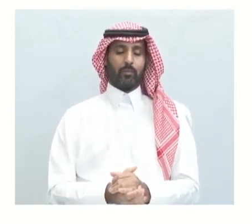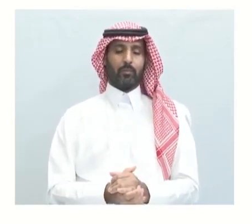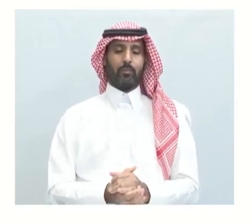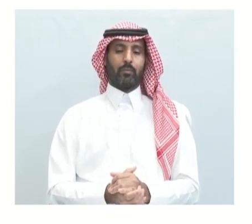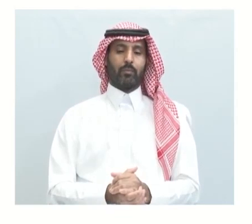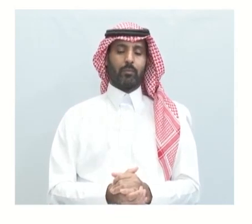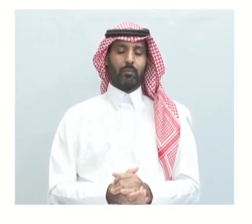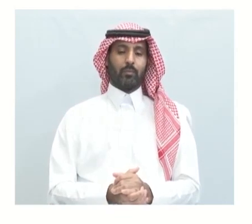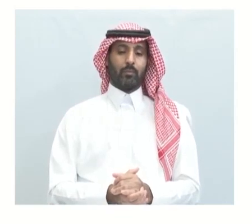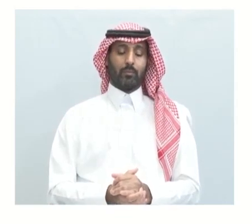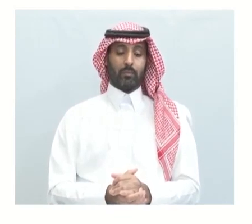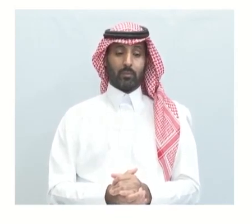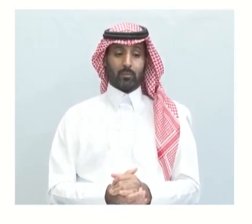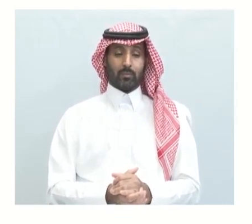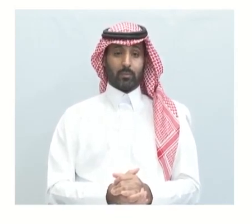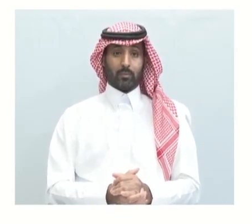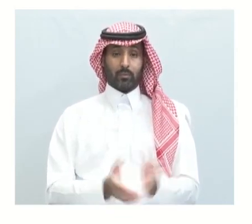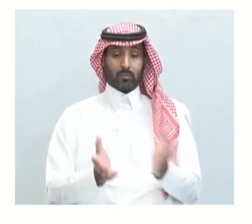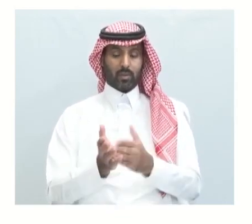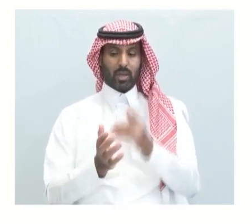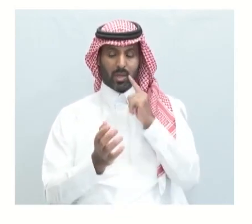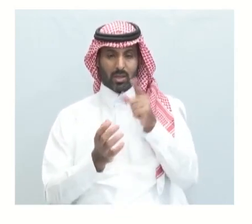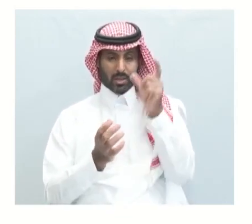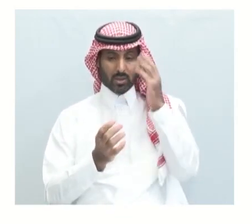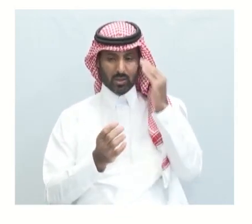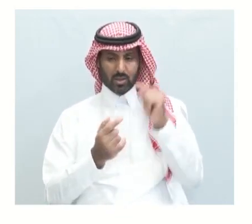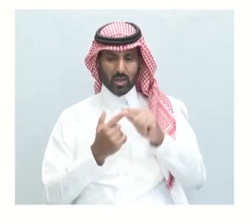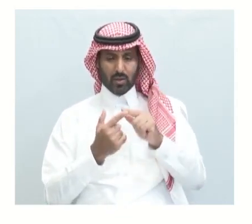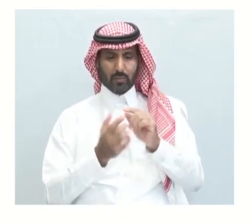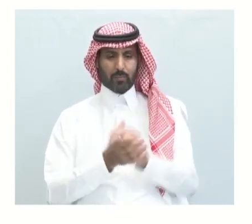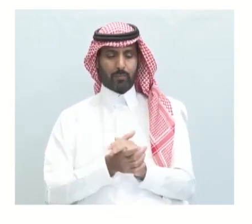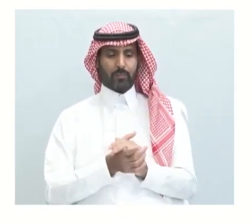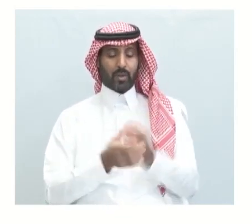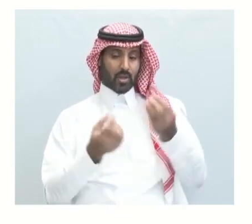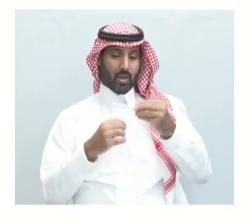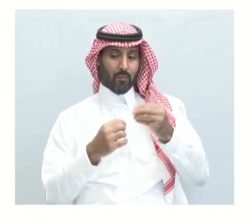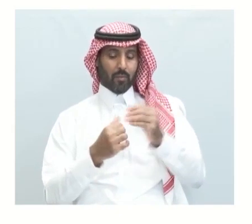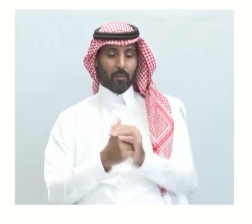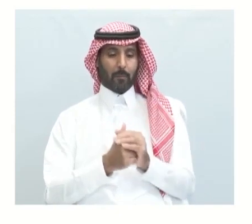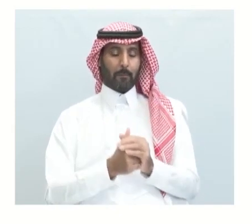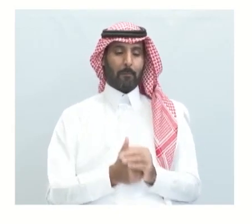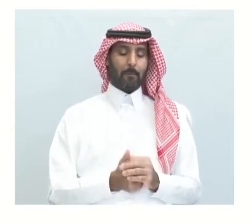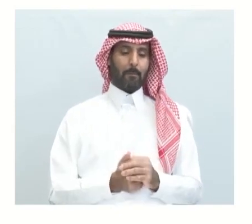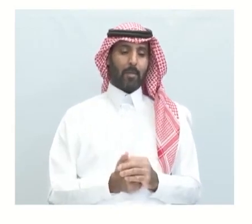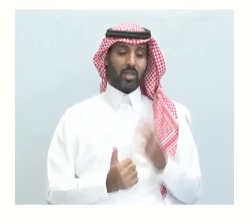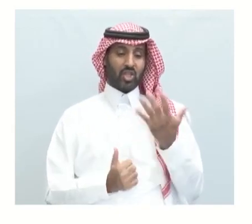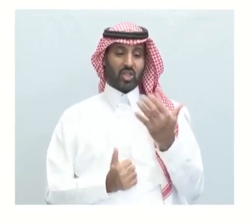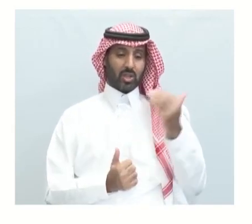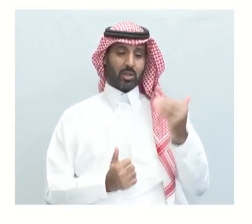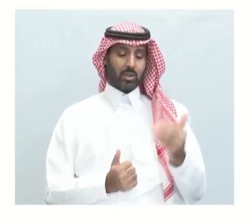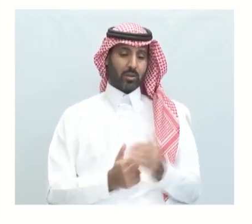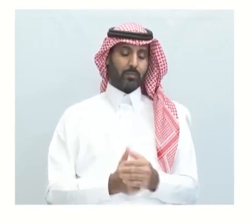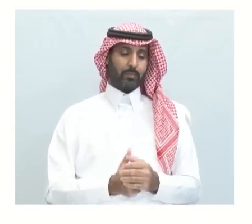للقائمه المترابطه نلاحظ لدينا هنا ايضا السلف هنا نلاحظ هذا التعريف هو الجديد لدينا هنا